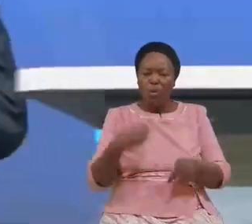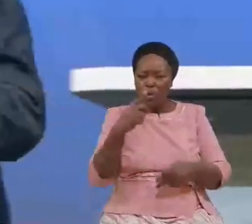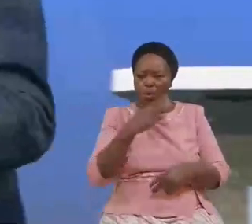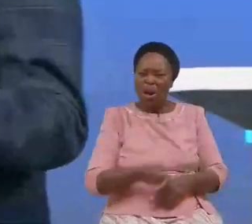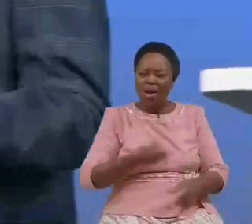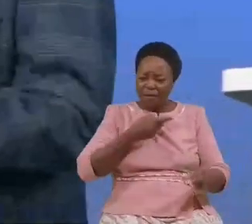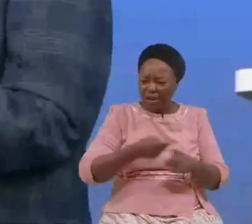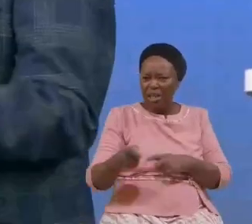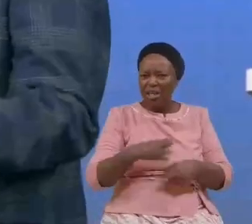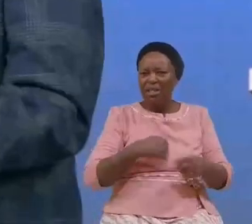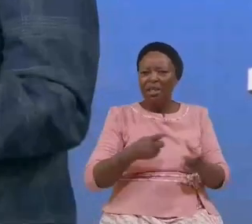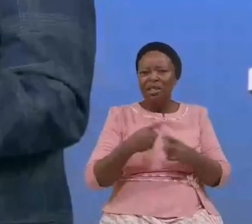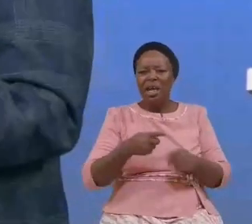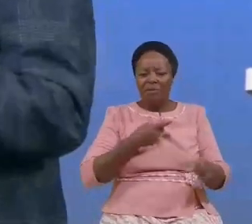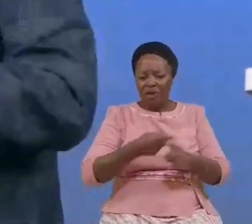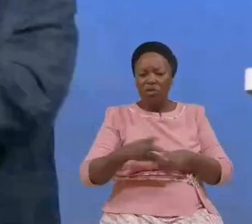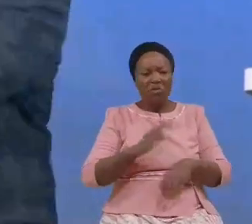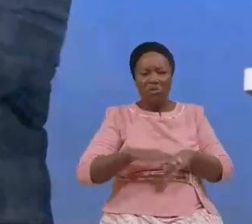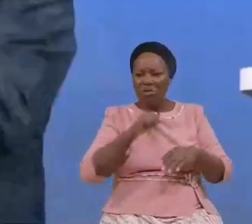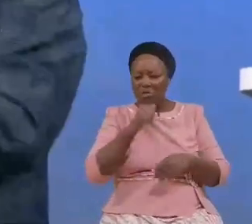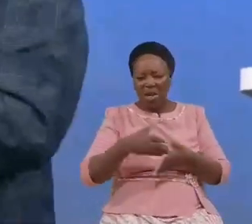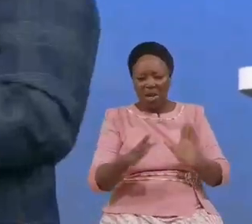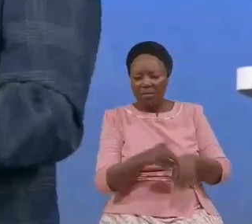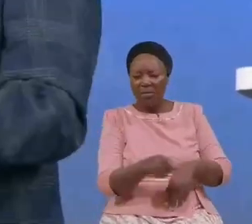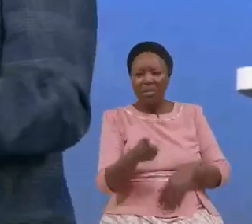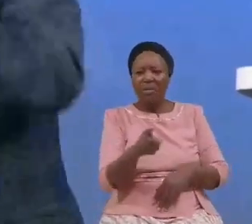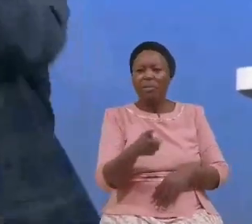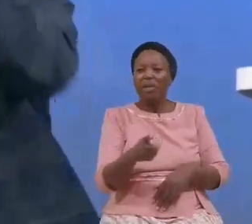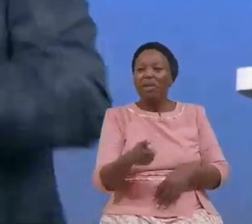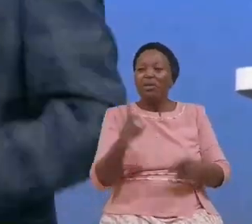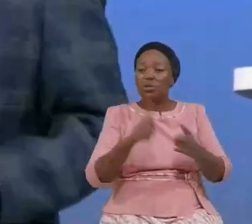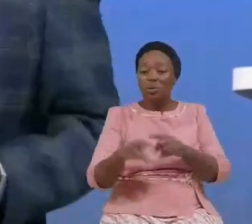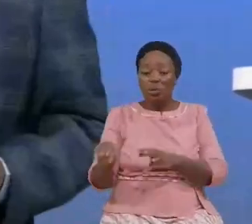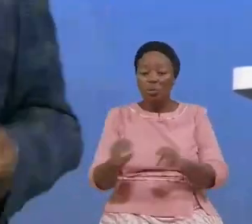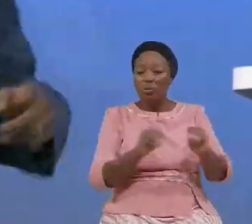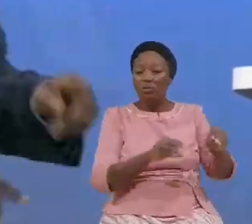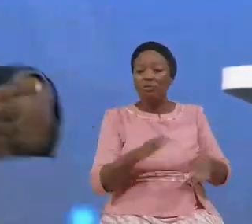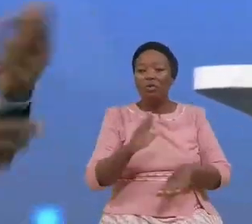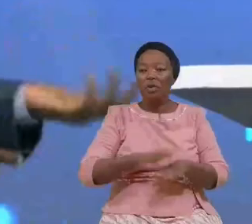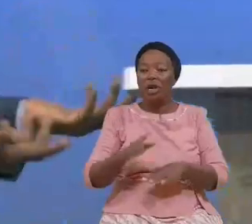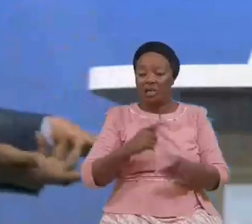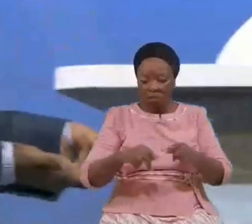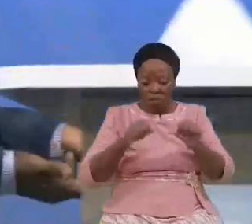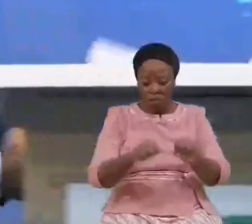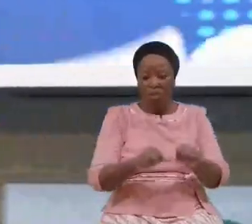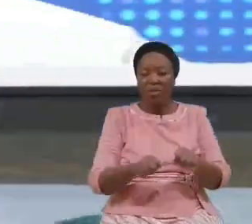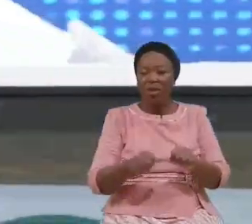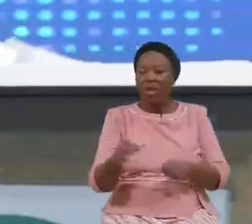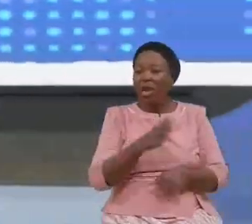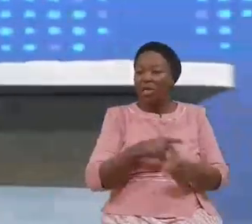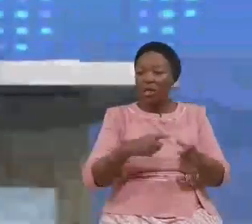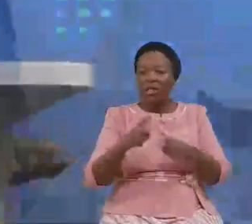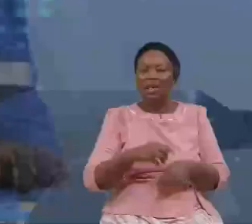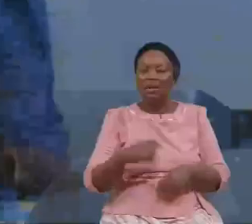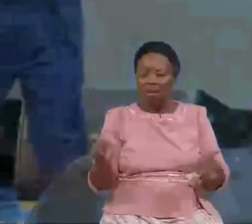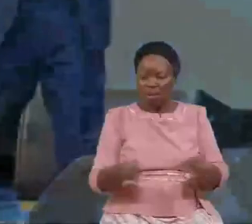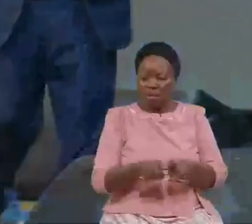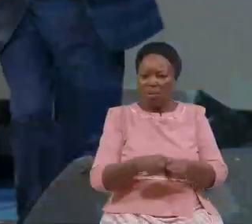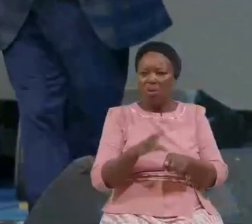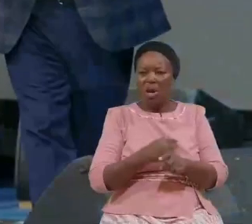infligés la friction ne leur permet pas d'avancer et d'aller de l'avant et eux aussi